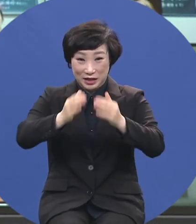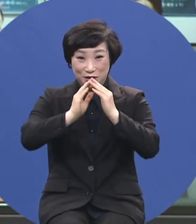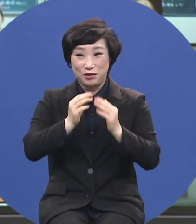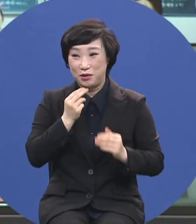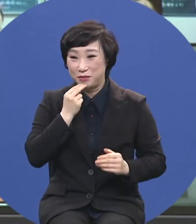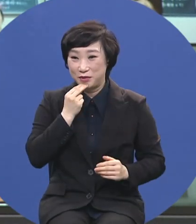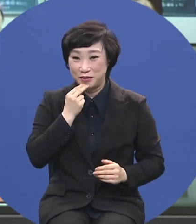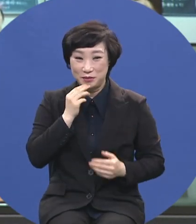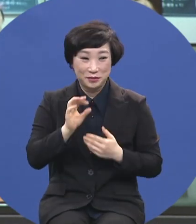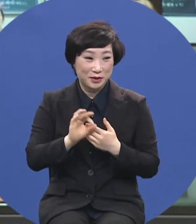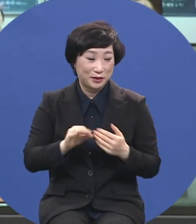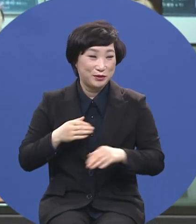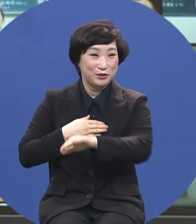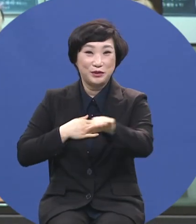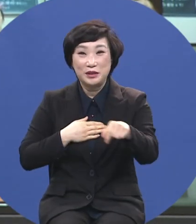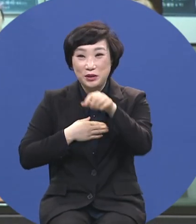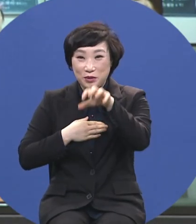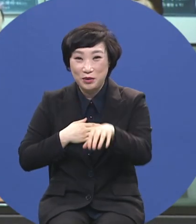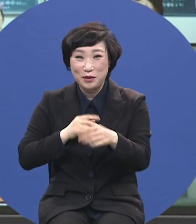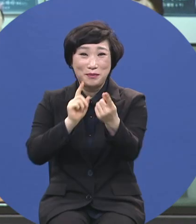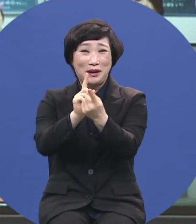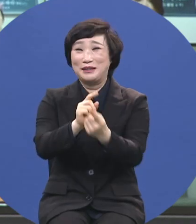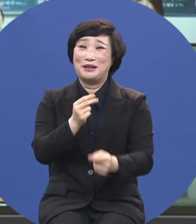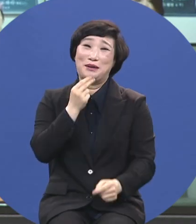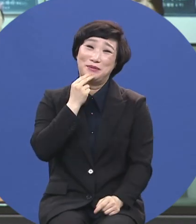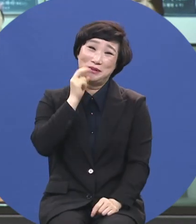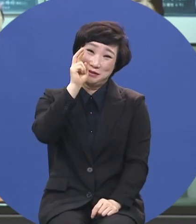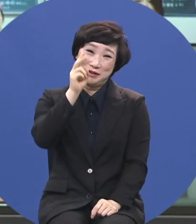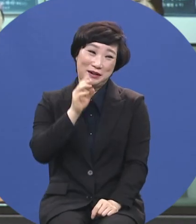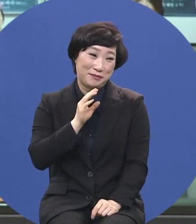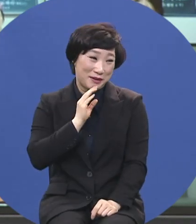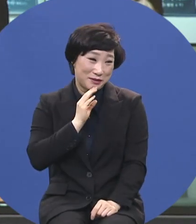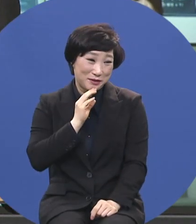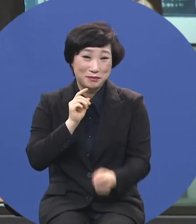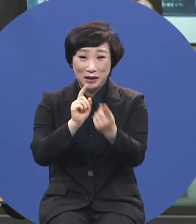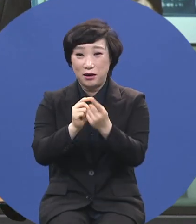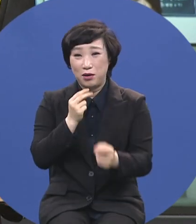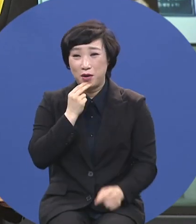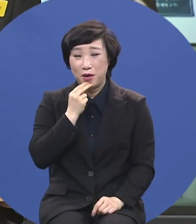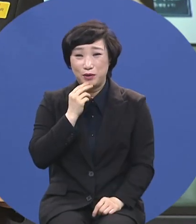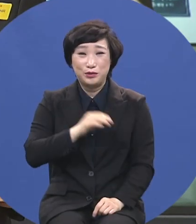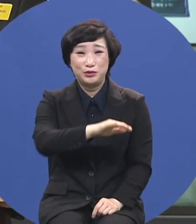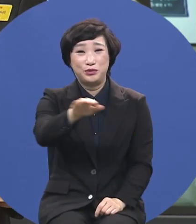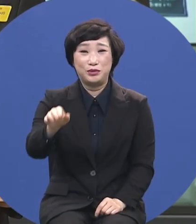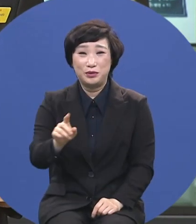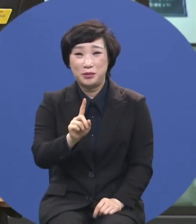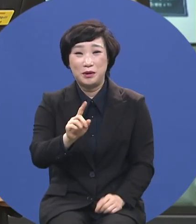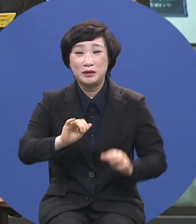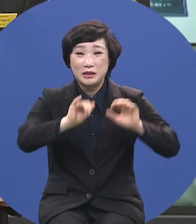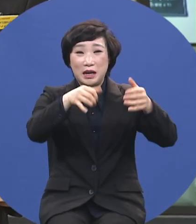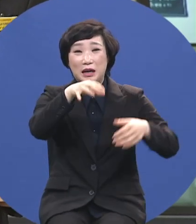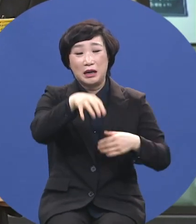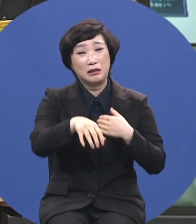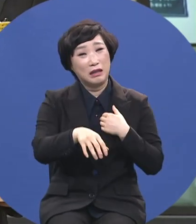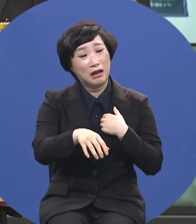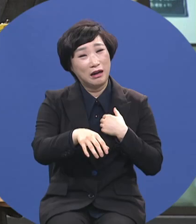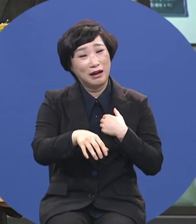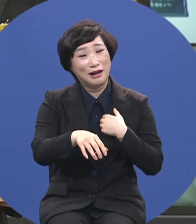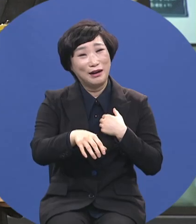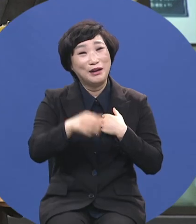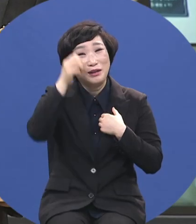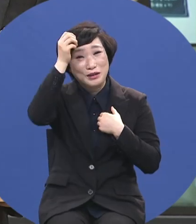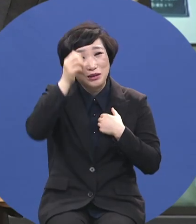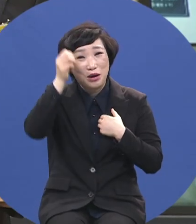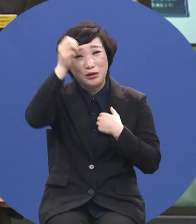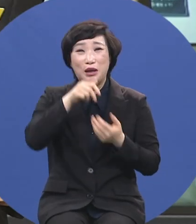않았다면 우리는 이곳에서 만날 수 없으며, 만날 수 없었다면 우리는 세상에서 어떠한